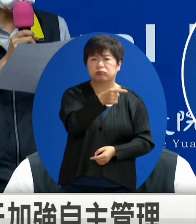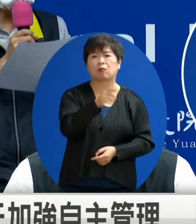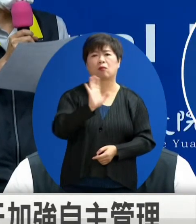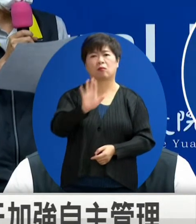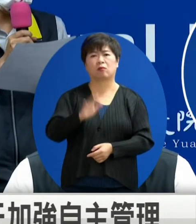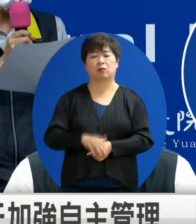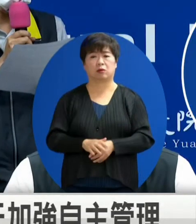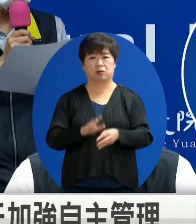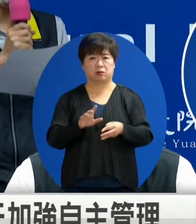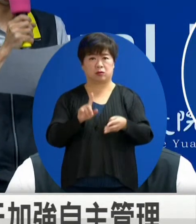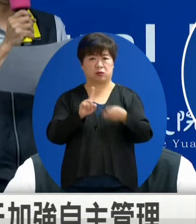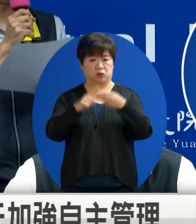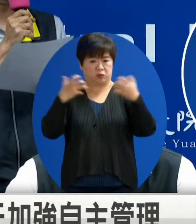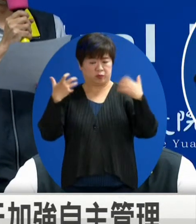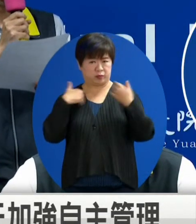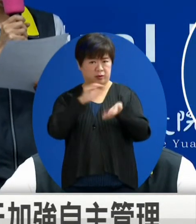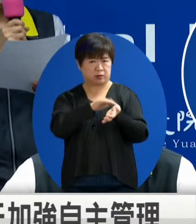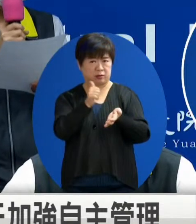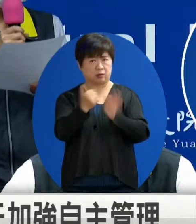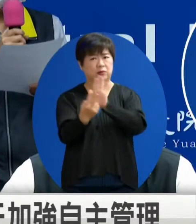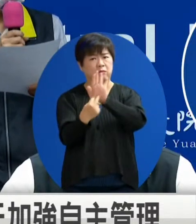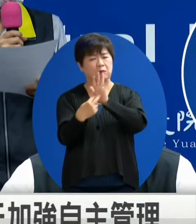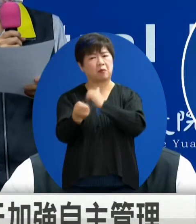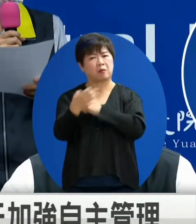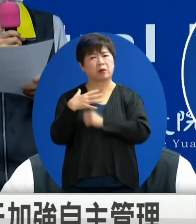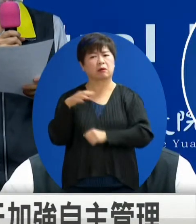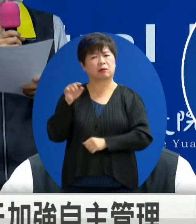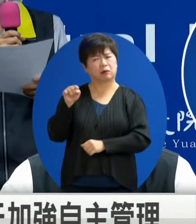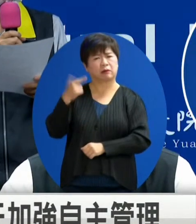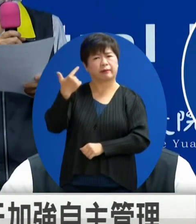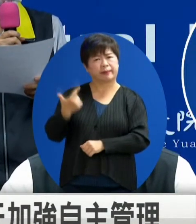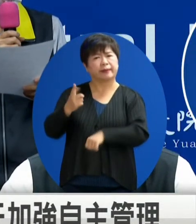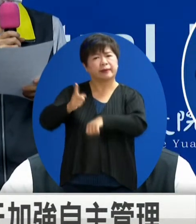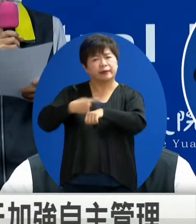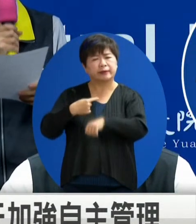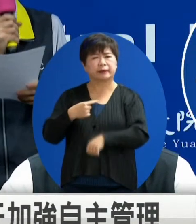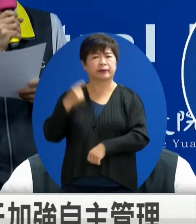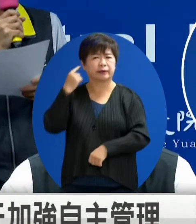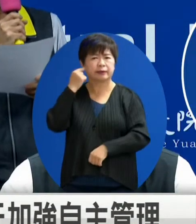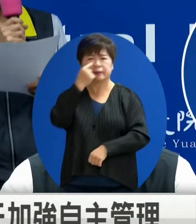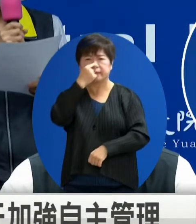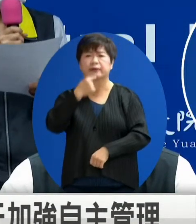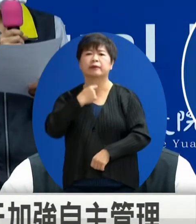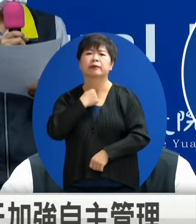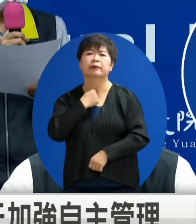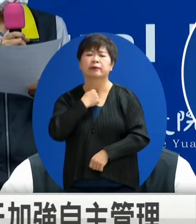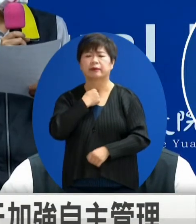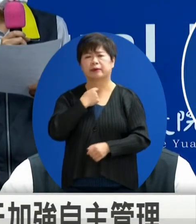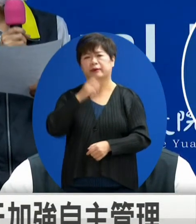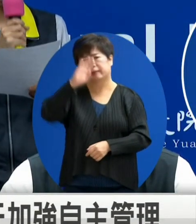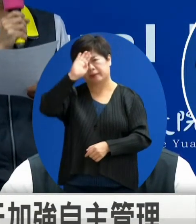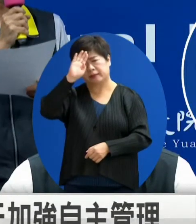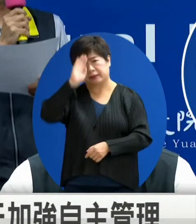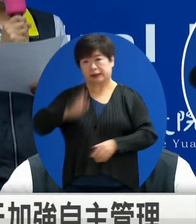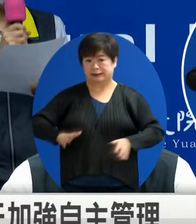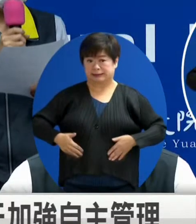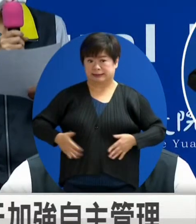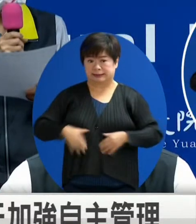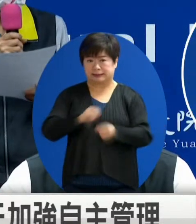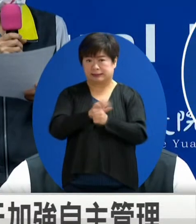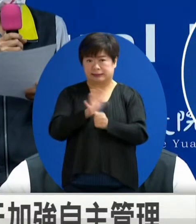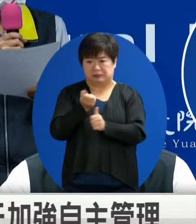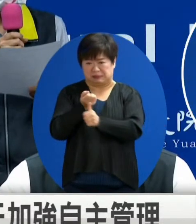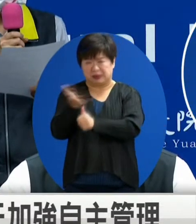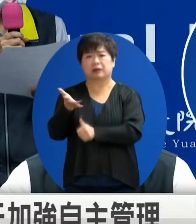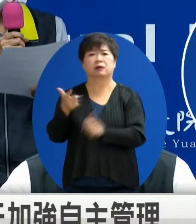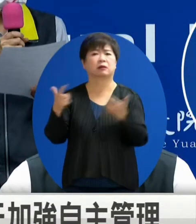边主治医师跟我们的表示都认为说是慢性的这些这个耳鼻喉的症状，而不是这个急性 COVID-19 的感